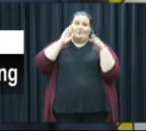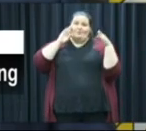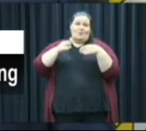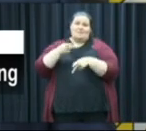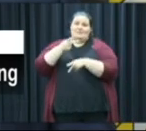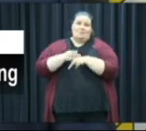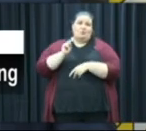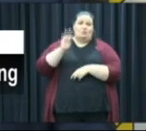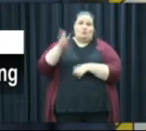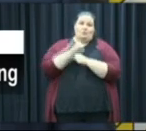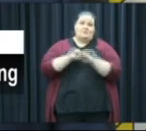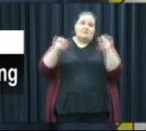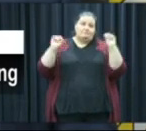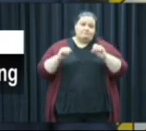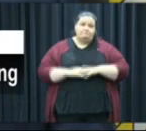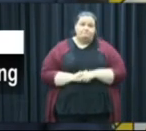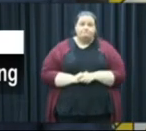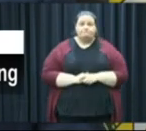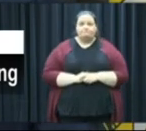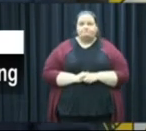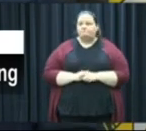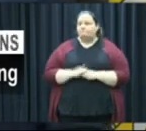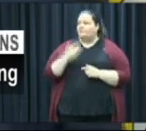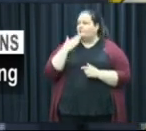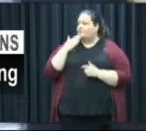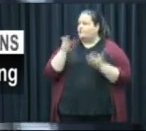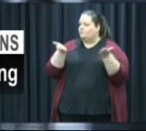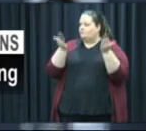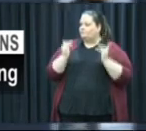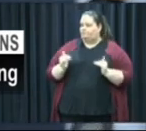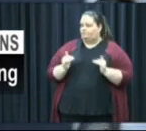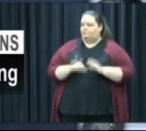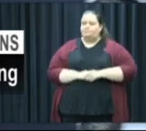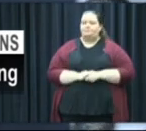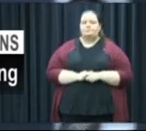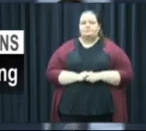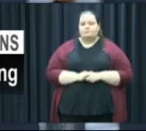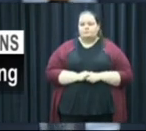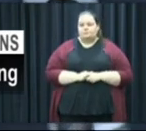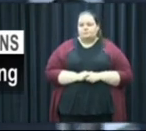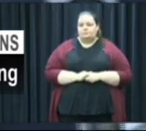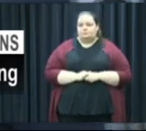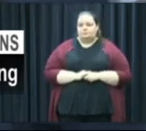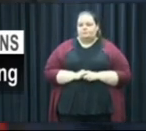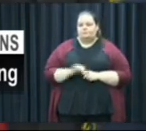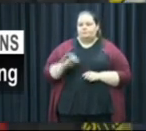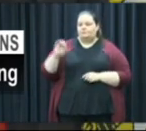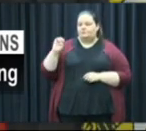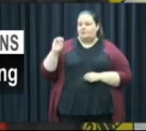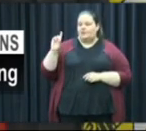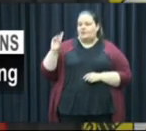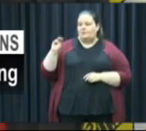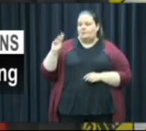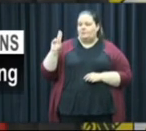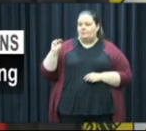to ensure that we protect our province. Thank you, Premier. Monsieur Charles Caméran, TVA Edmundston.